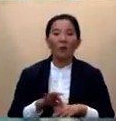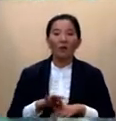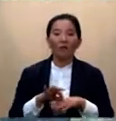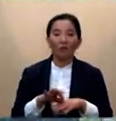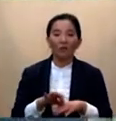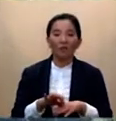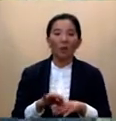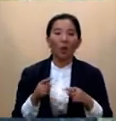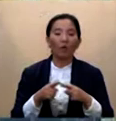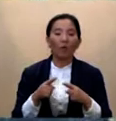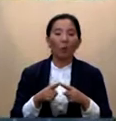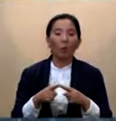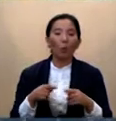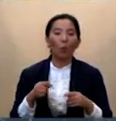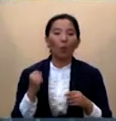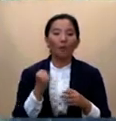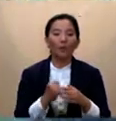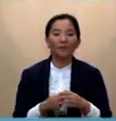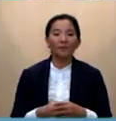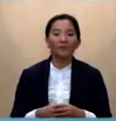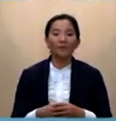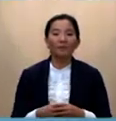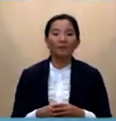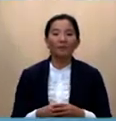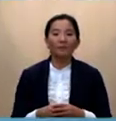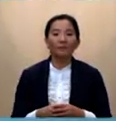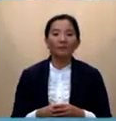проводится угловой удар.